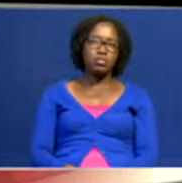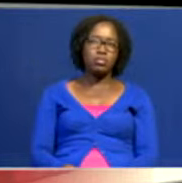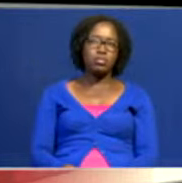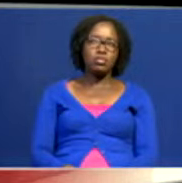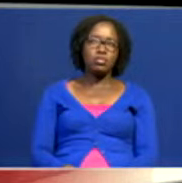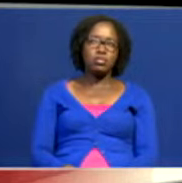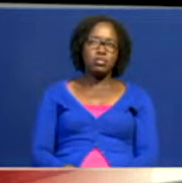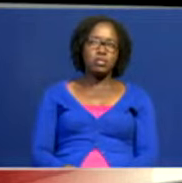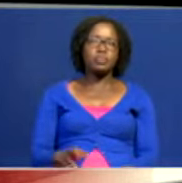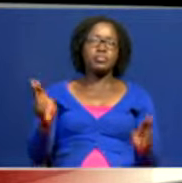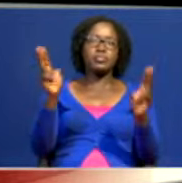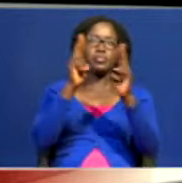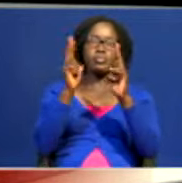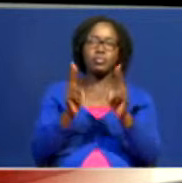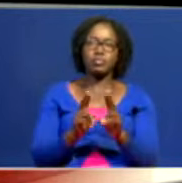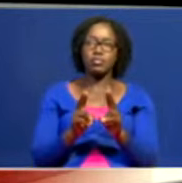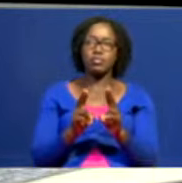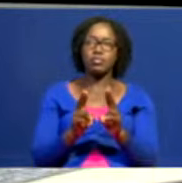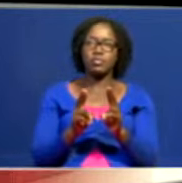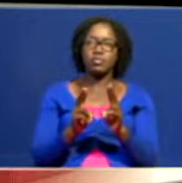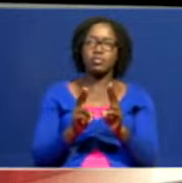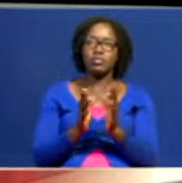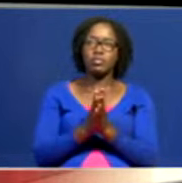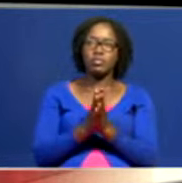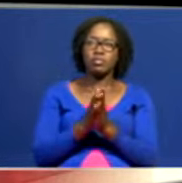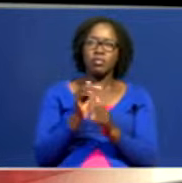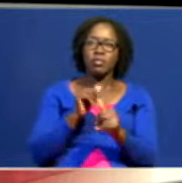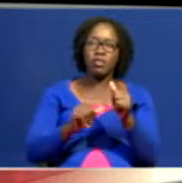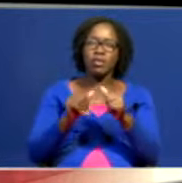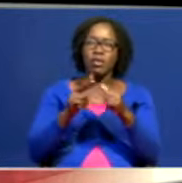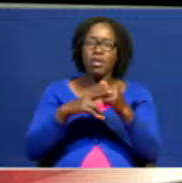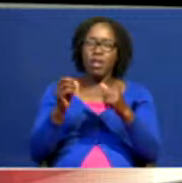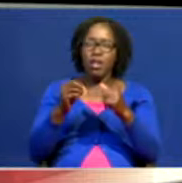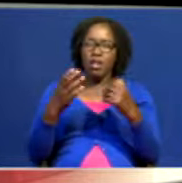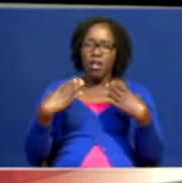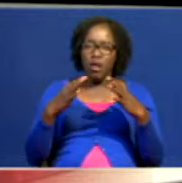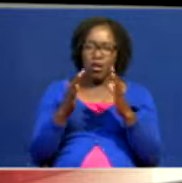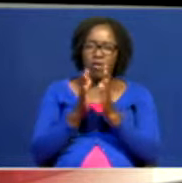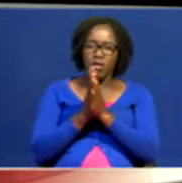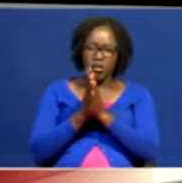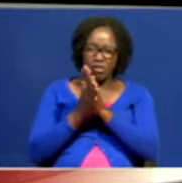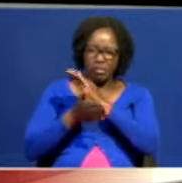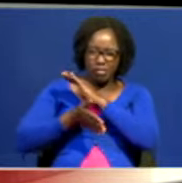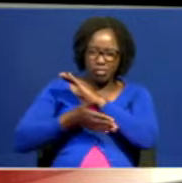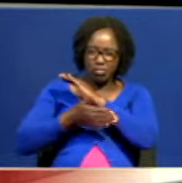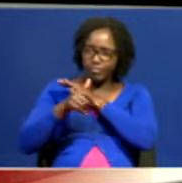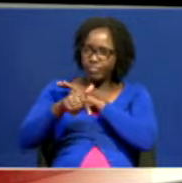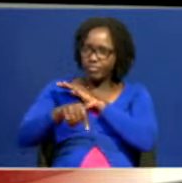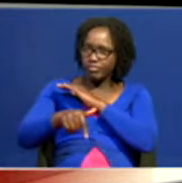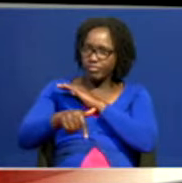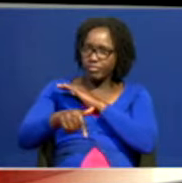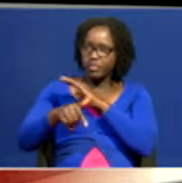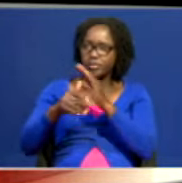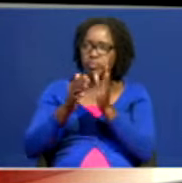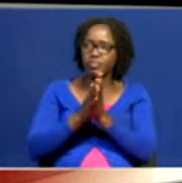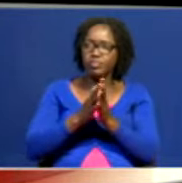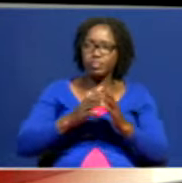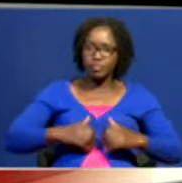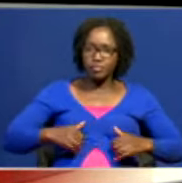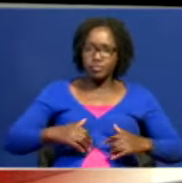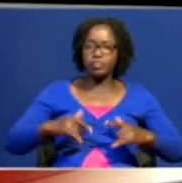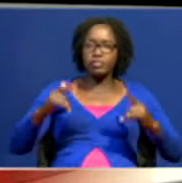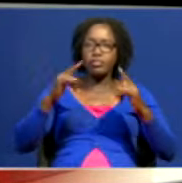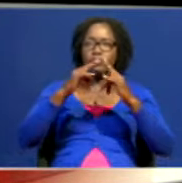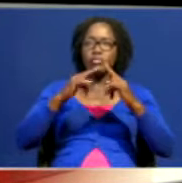Na kwenye anga za kimataifa, mtazamaji, ni kwa yamkini watu 70 waliuawa mnamo mkesha wa sikukuu ya Krismasi kwenye kambi ya wakimbizi ya